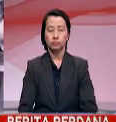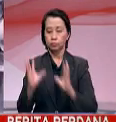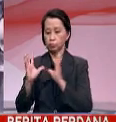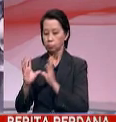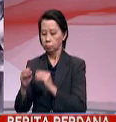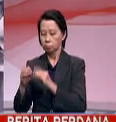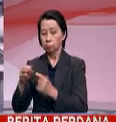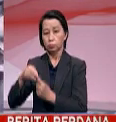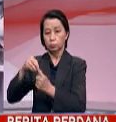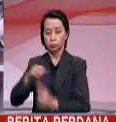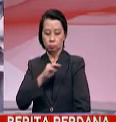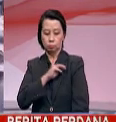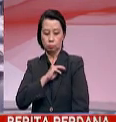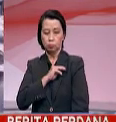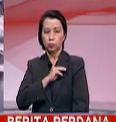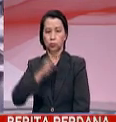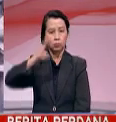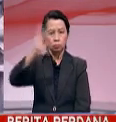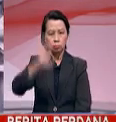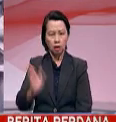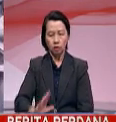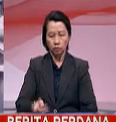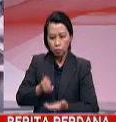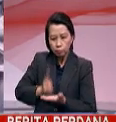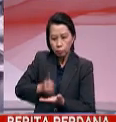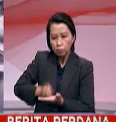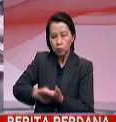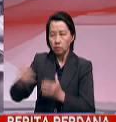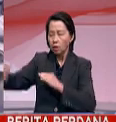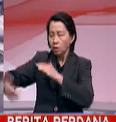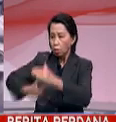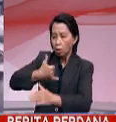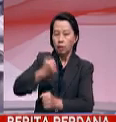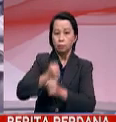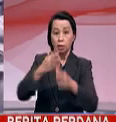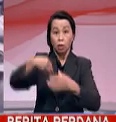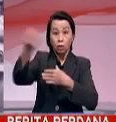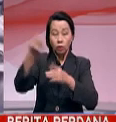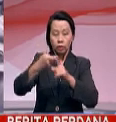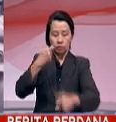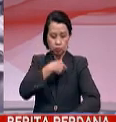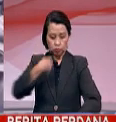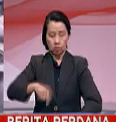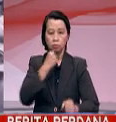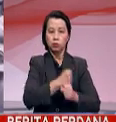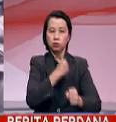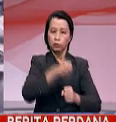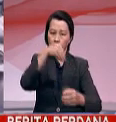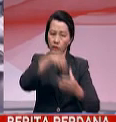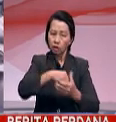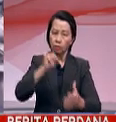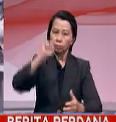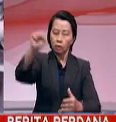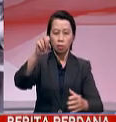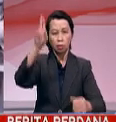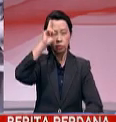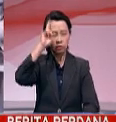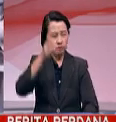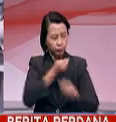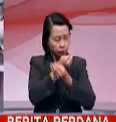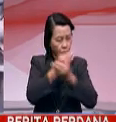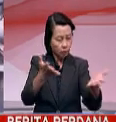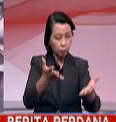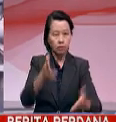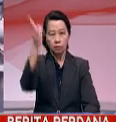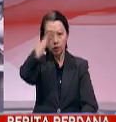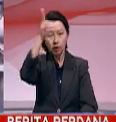Mesyuarat khas menteri-menteri tidak pernah membincangkan mengenai kemasukan pekerja asing dari China untuk bekerja di Sabah seperti yang diumumkan kerajaan